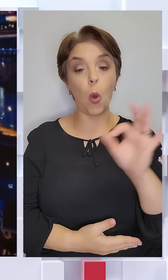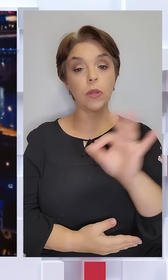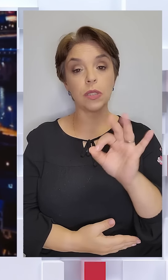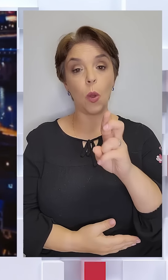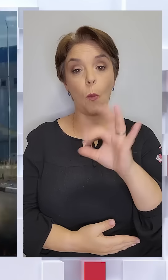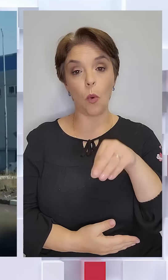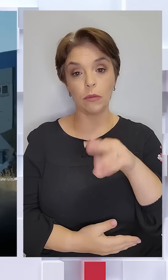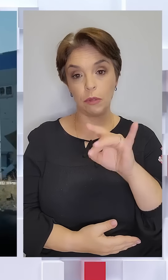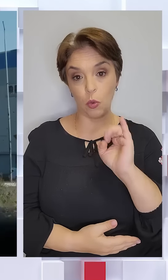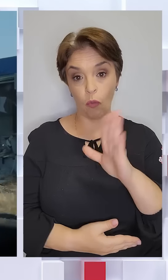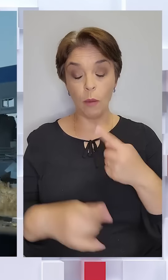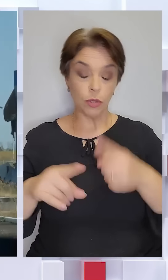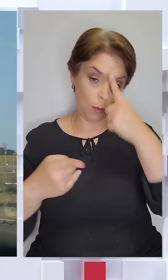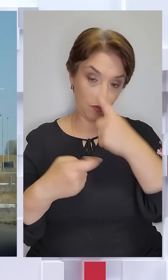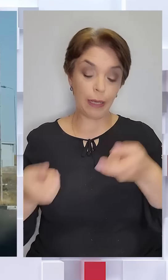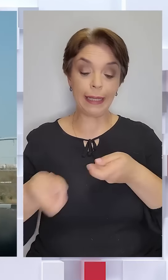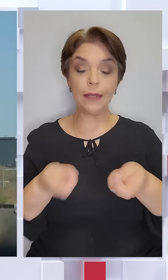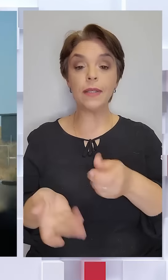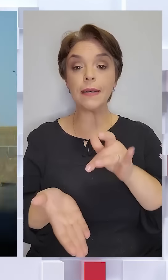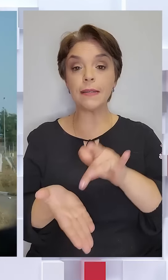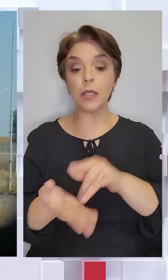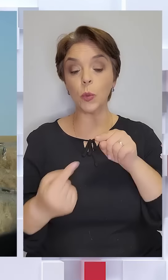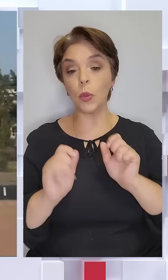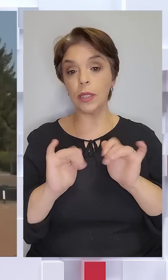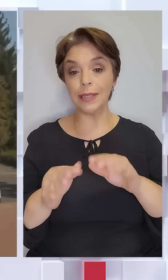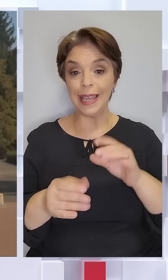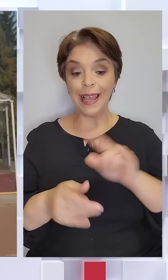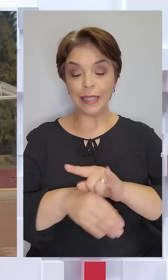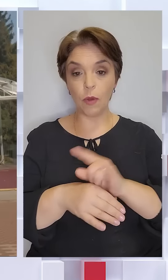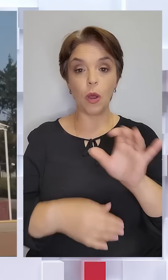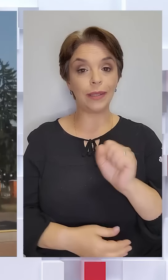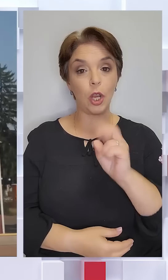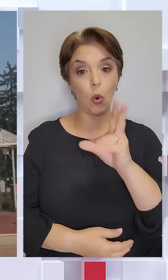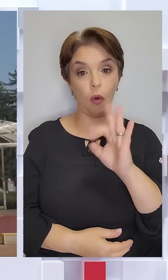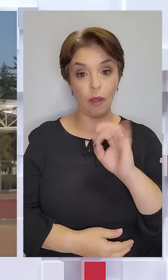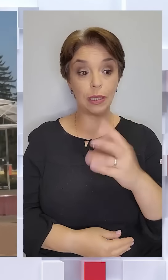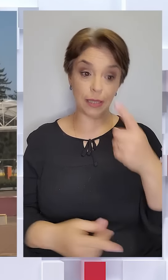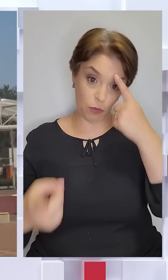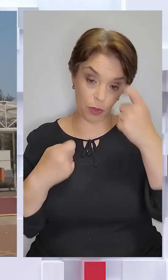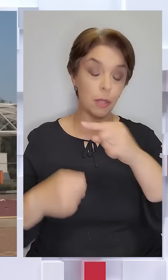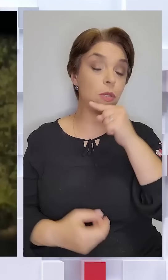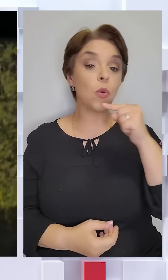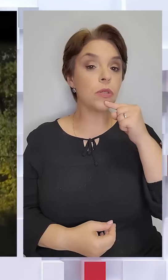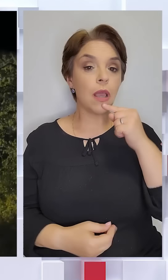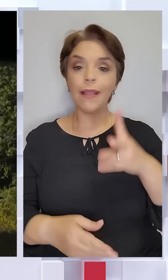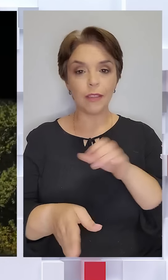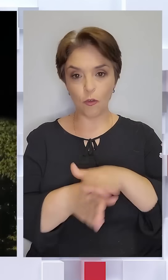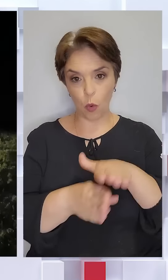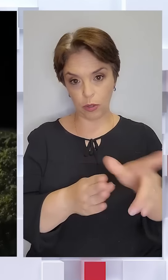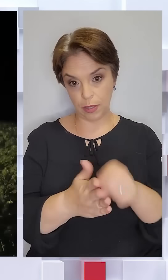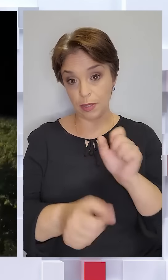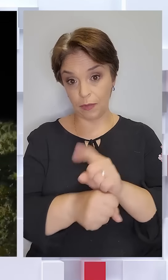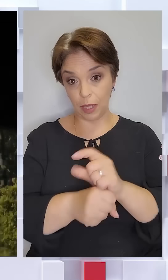Олександру Бортникову. Про це повідомляє керівник Центру протидії дезінформації Андрій Коваленко. За його даними, росіяни не впорались